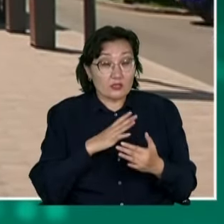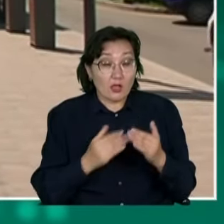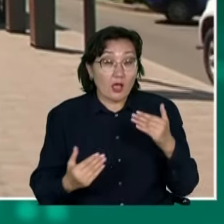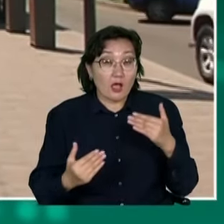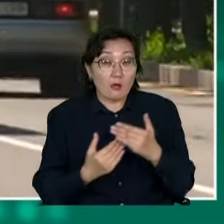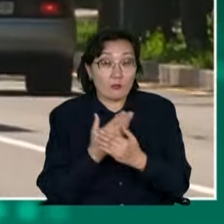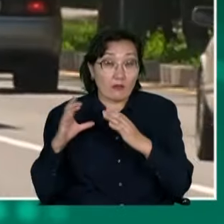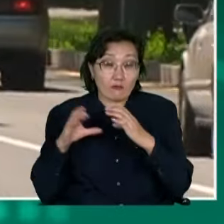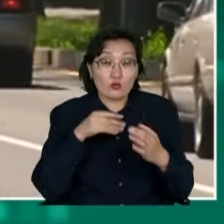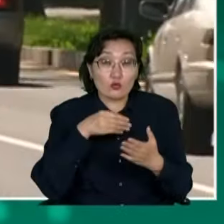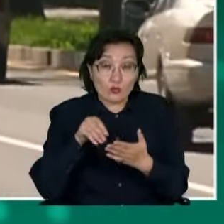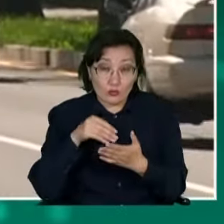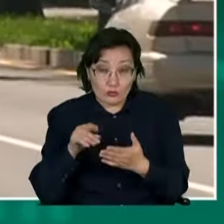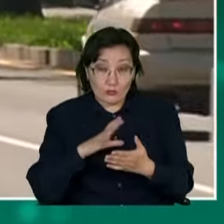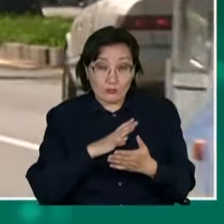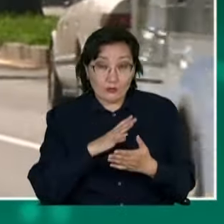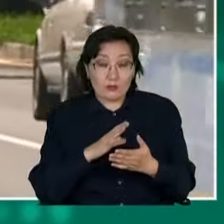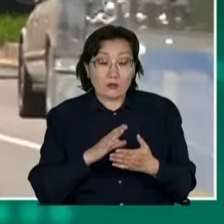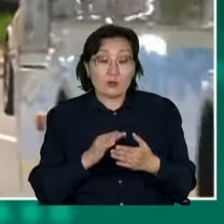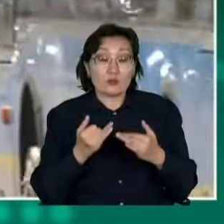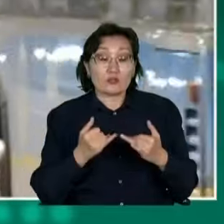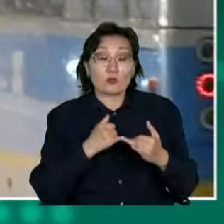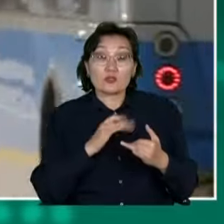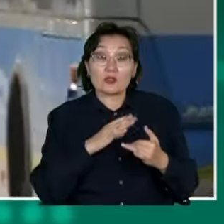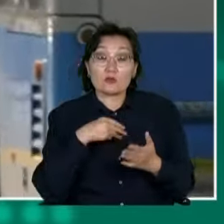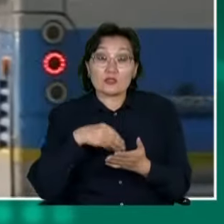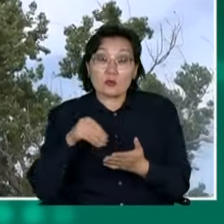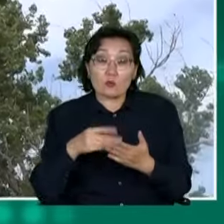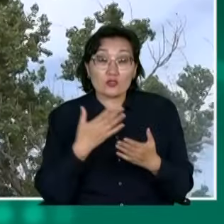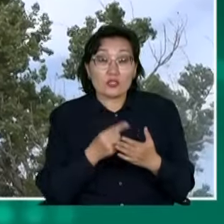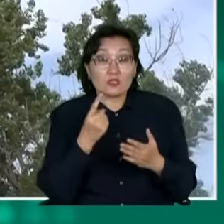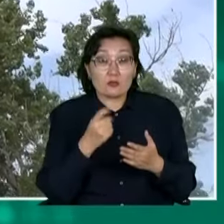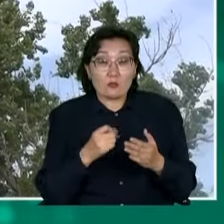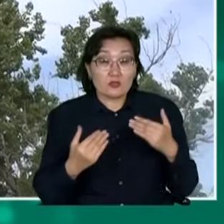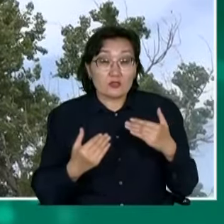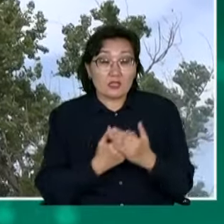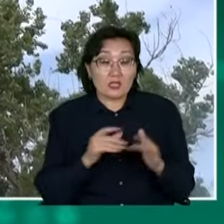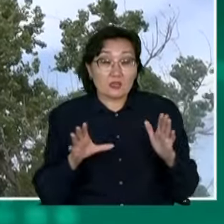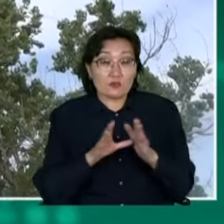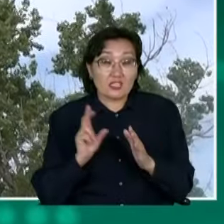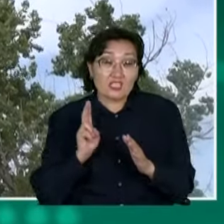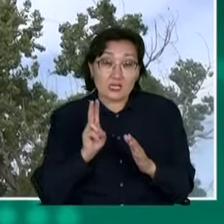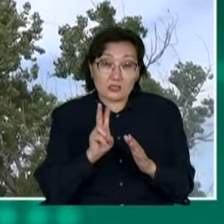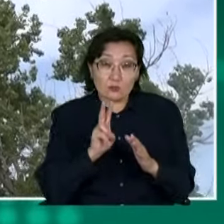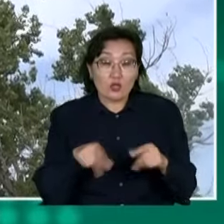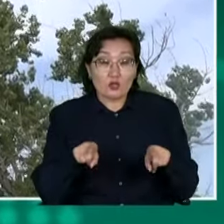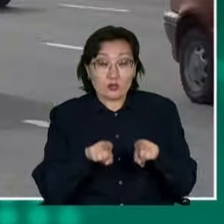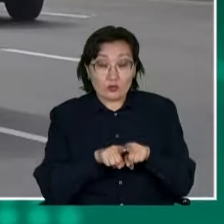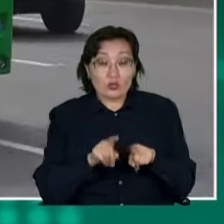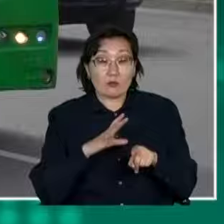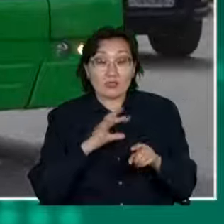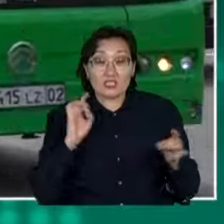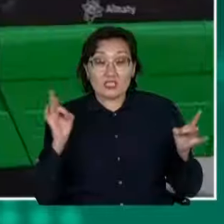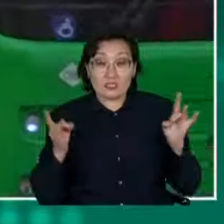обновлен парк, да, например, у нас было закуплено порядка 100 новых электрических троллейбусов, да, это тоже, по-моему, был